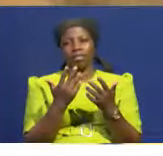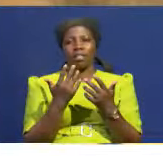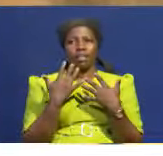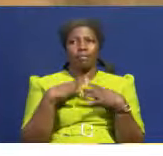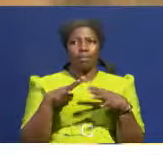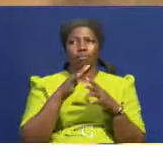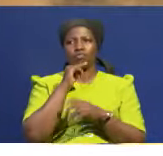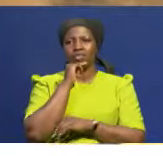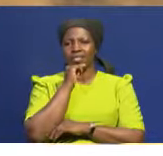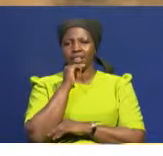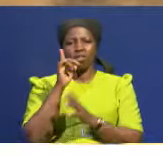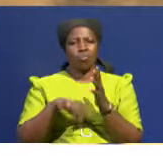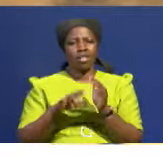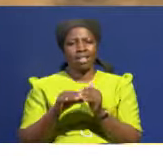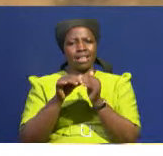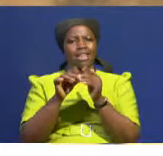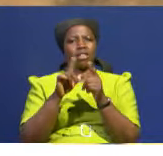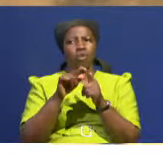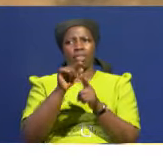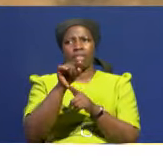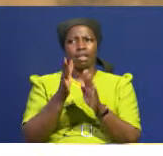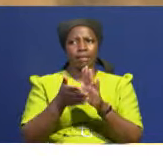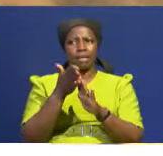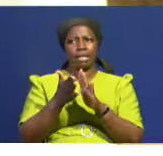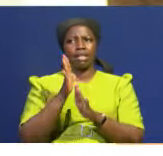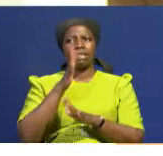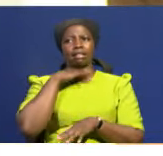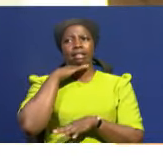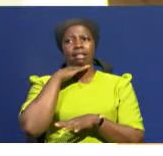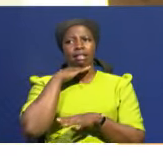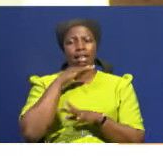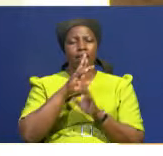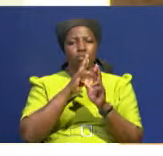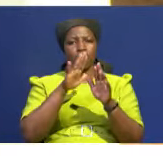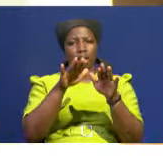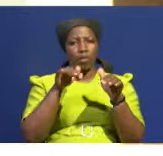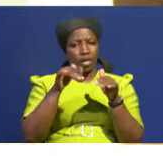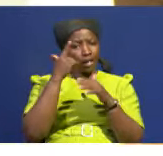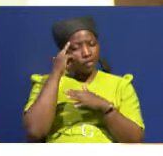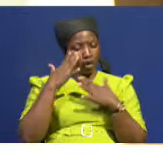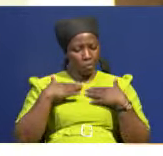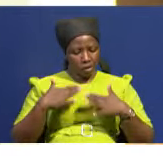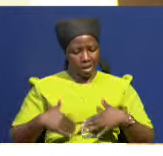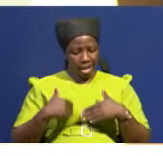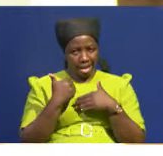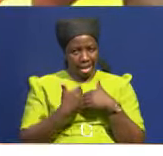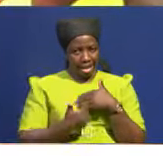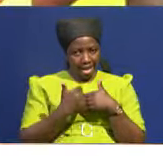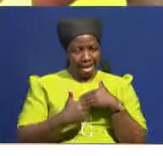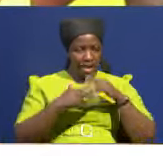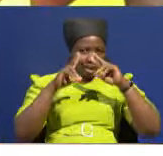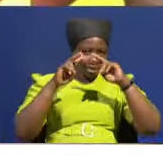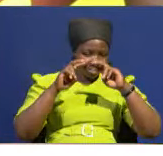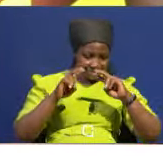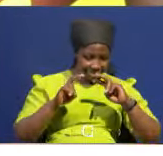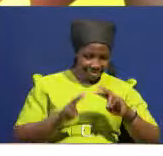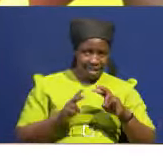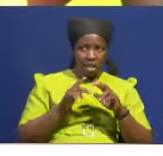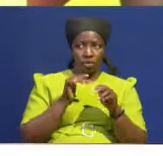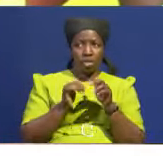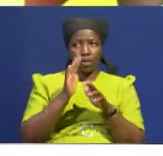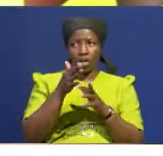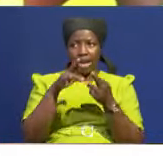kilichosababisha kifo hicho cha ghafla, huku polisi wakisubiri matokeo ya uchunguzi wa mwili wa marehemu utakaofanywa katika makafani